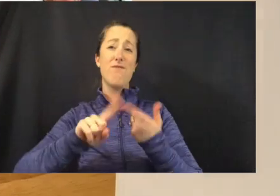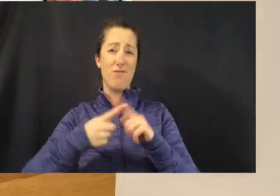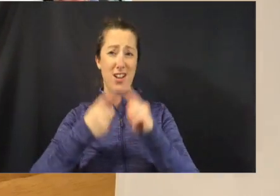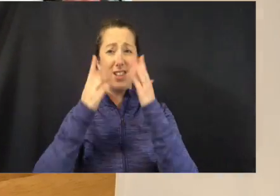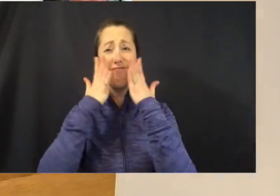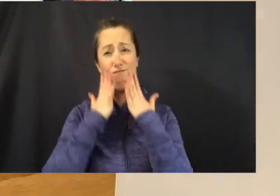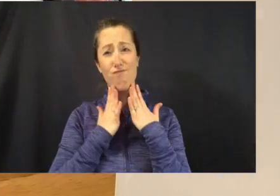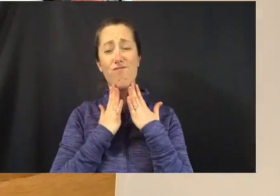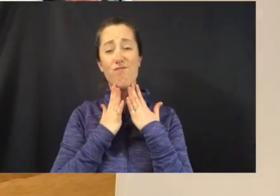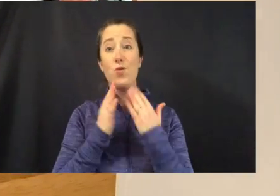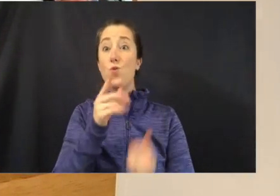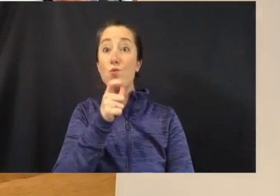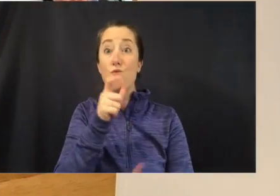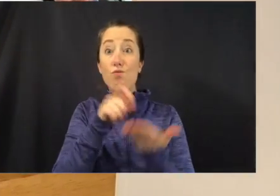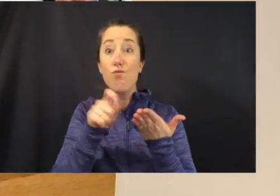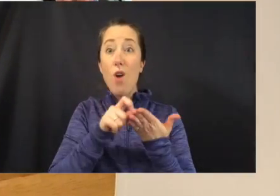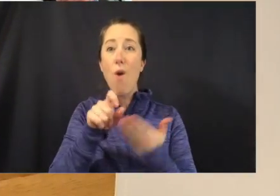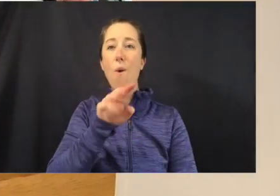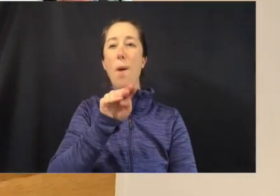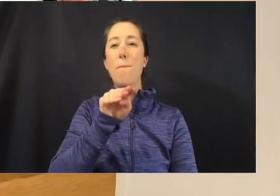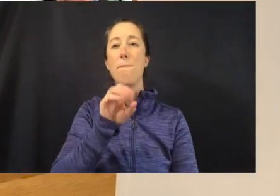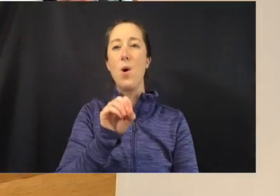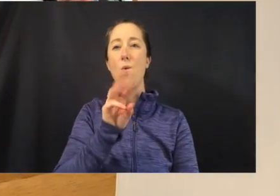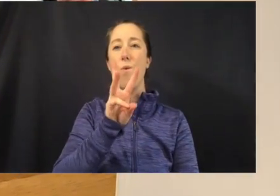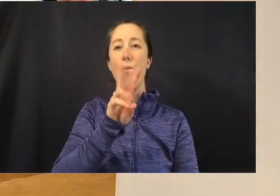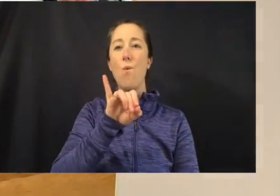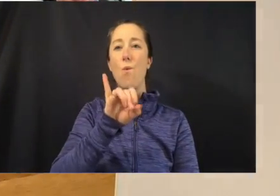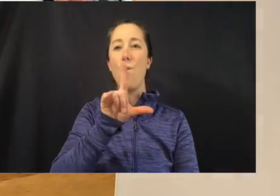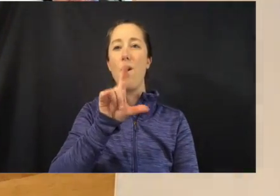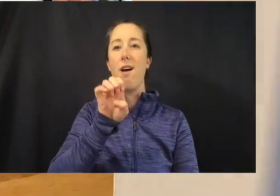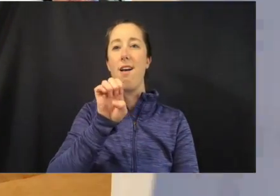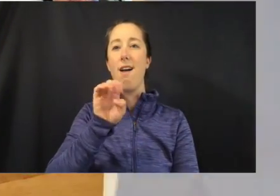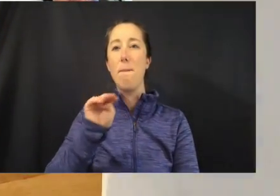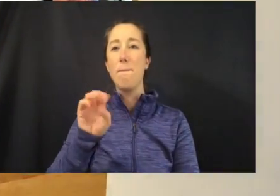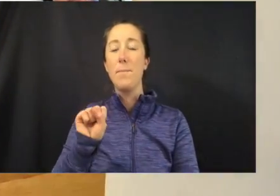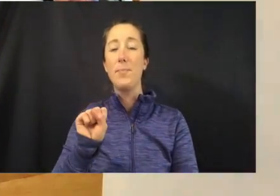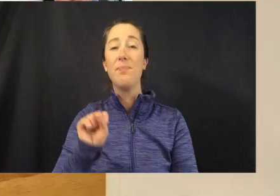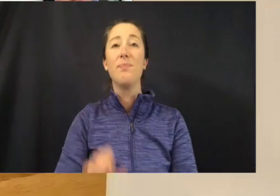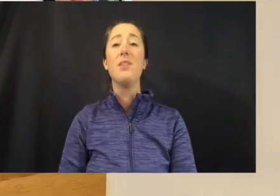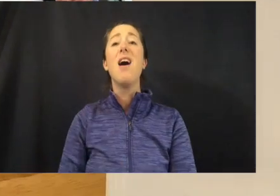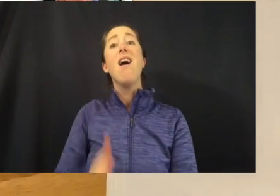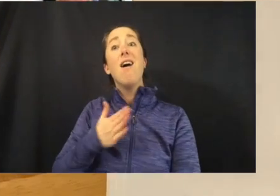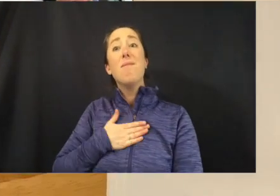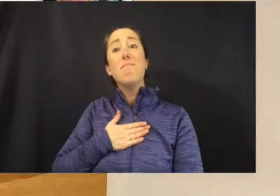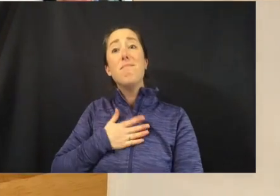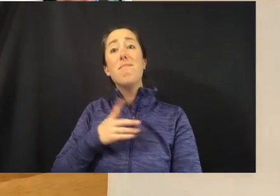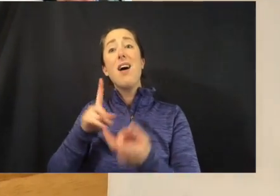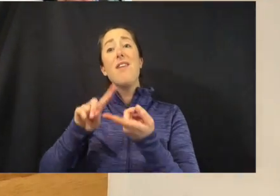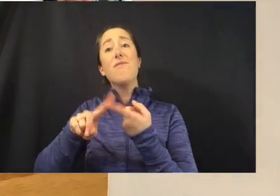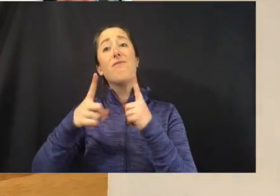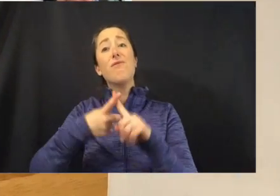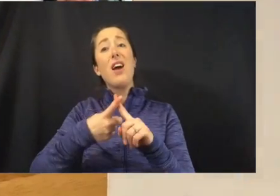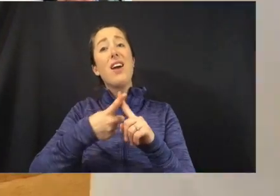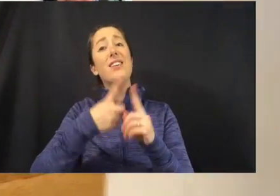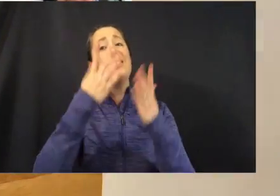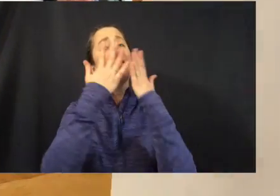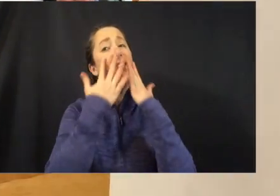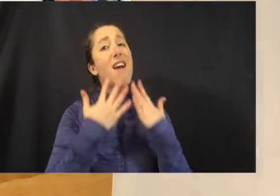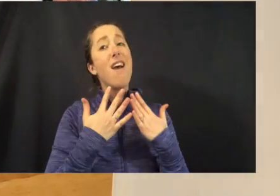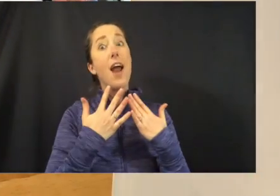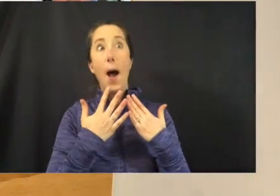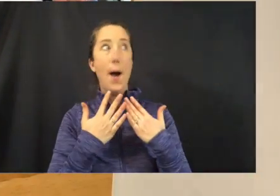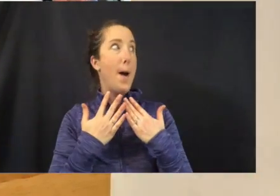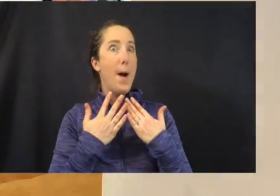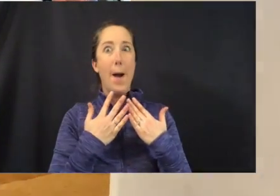Mo Williams. My friend is sad. Il est triste, mon ami. I will make him happy. Je